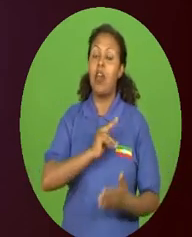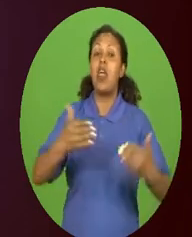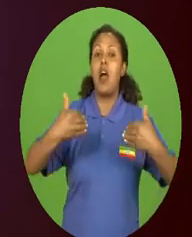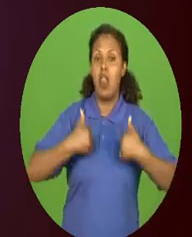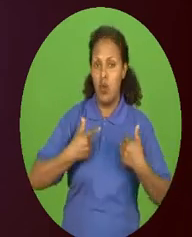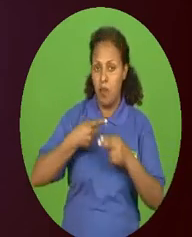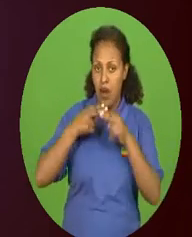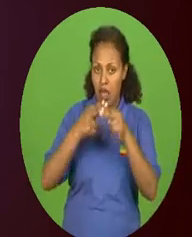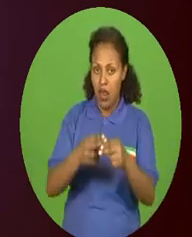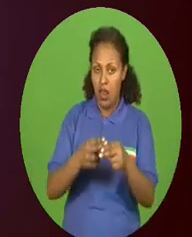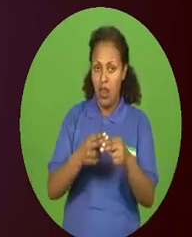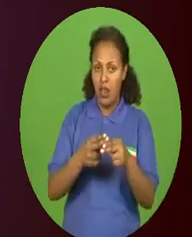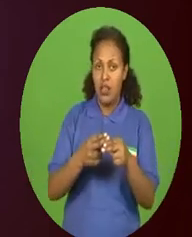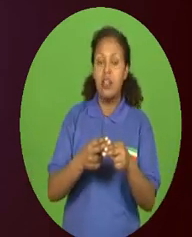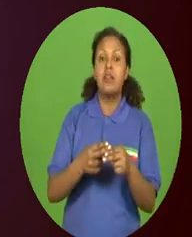አለው ይባላል።